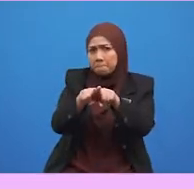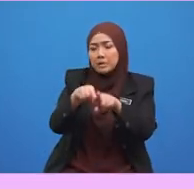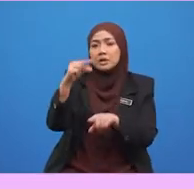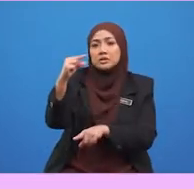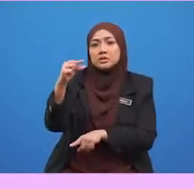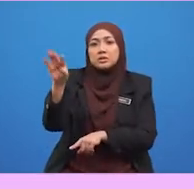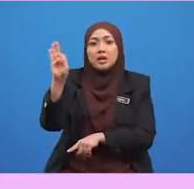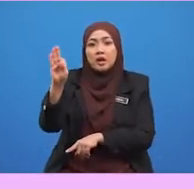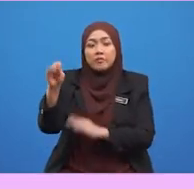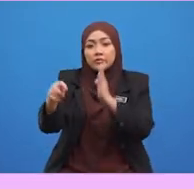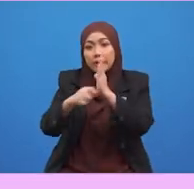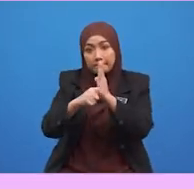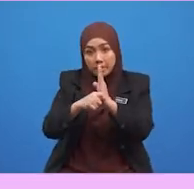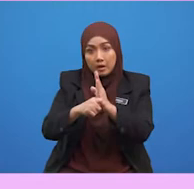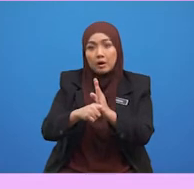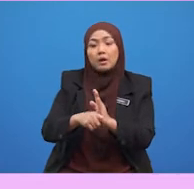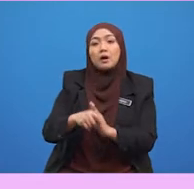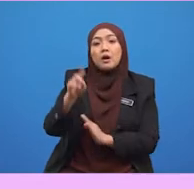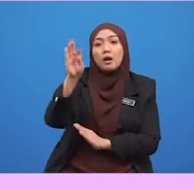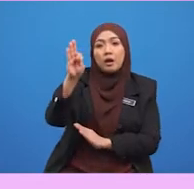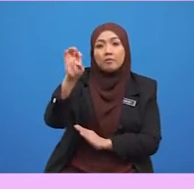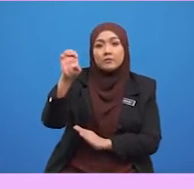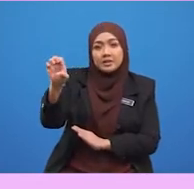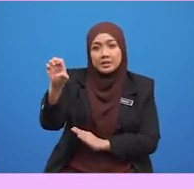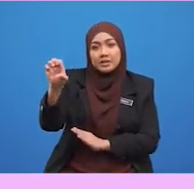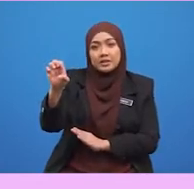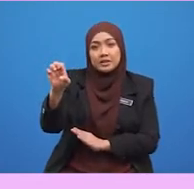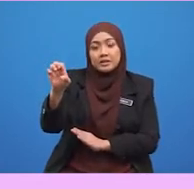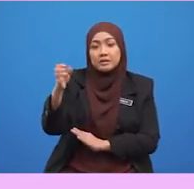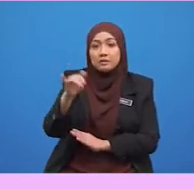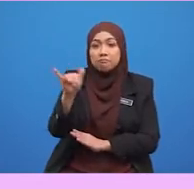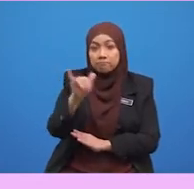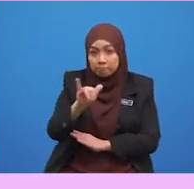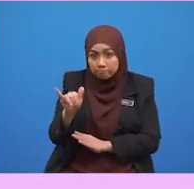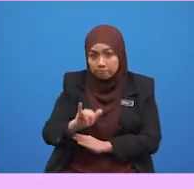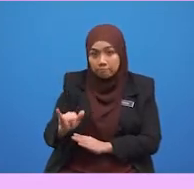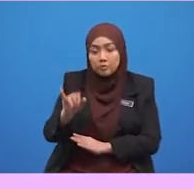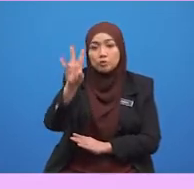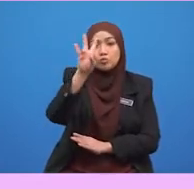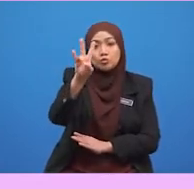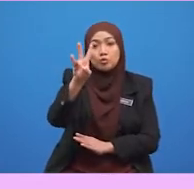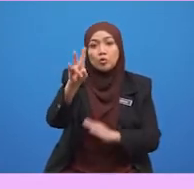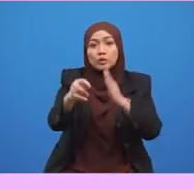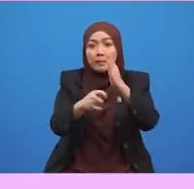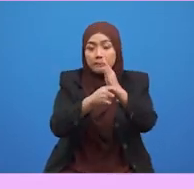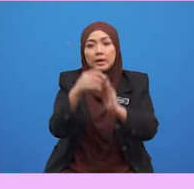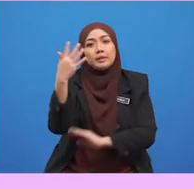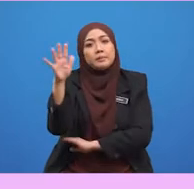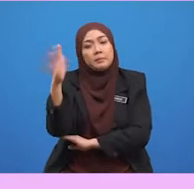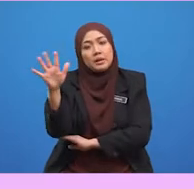dengan GF tambah panjang FE sama dengan 7 tambah